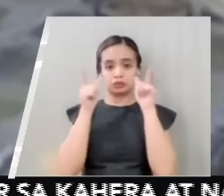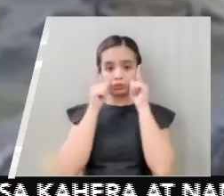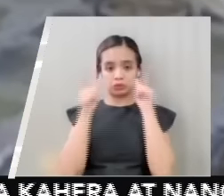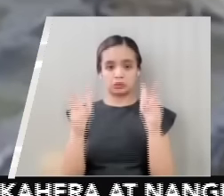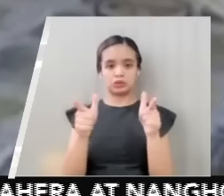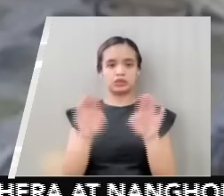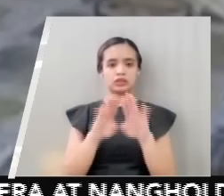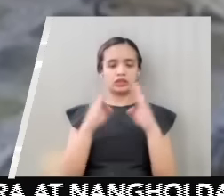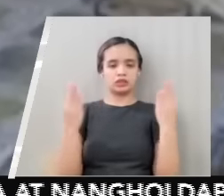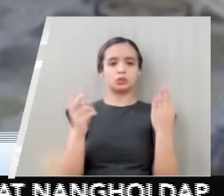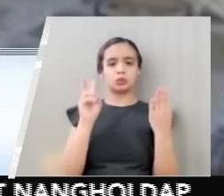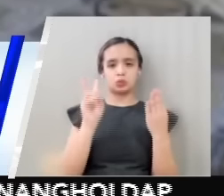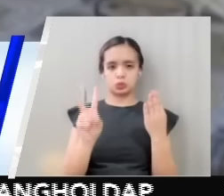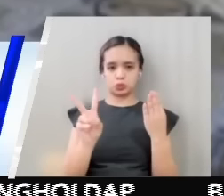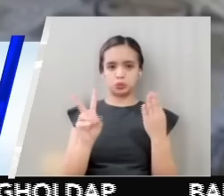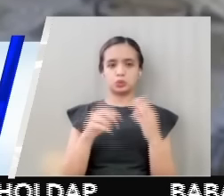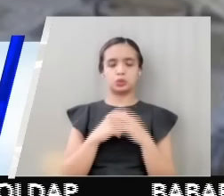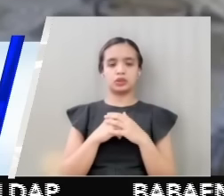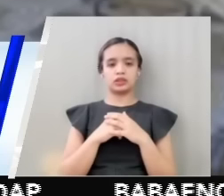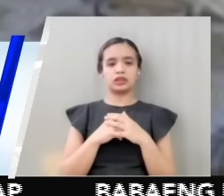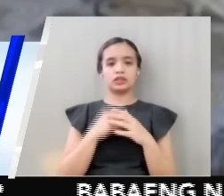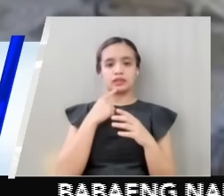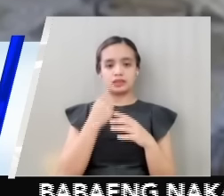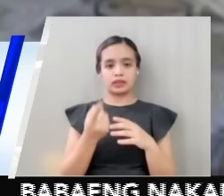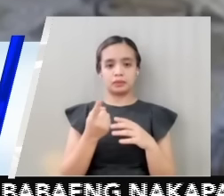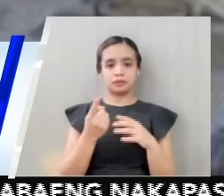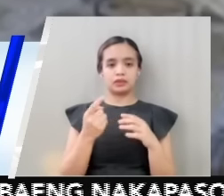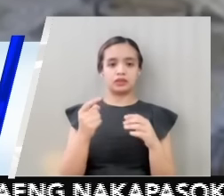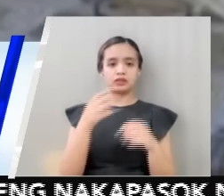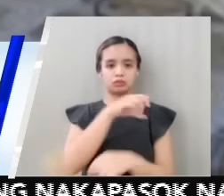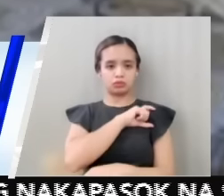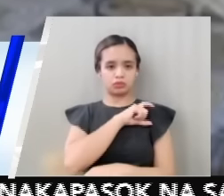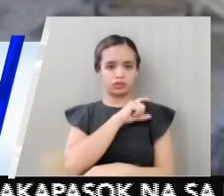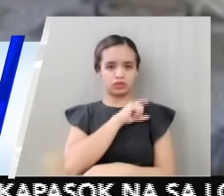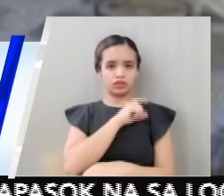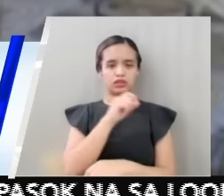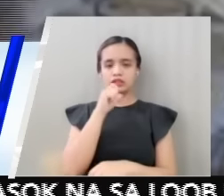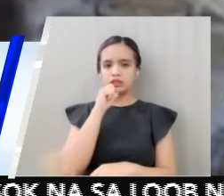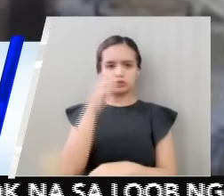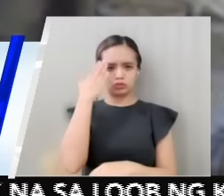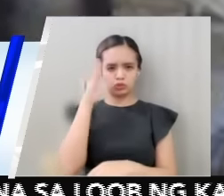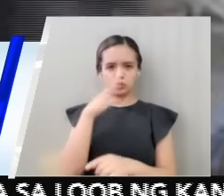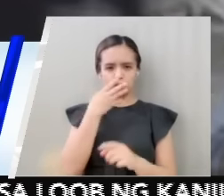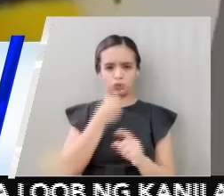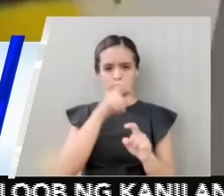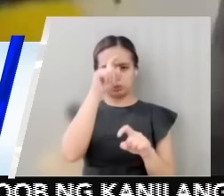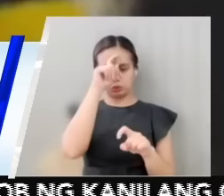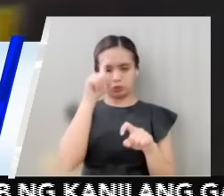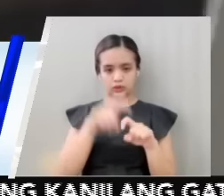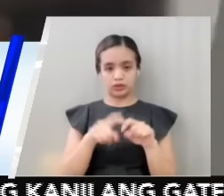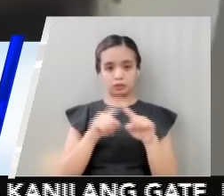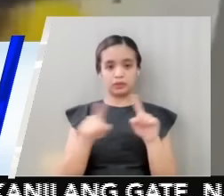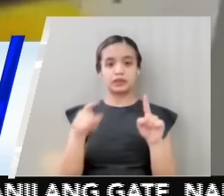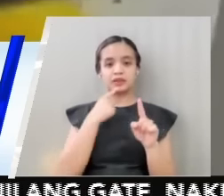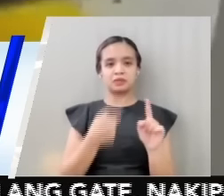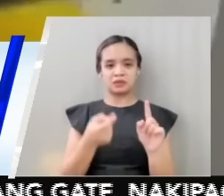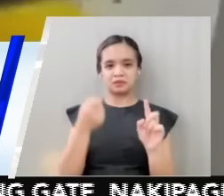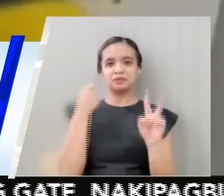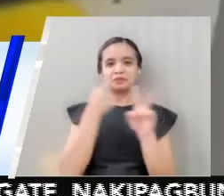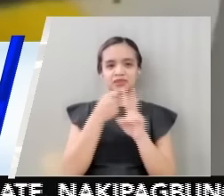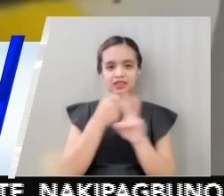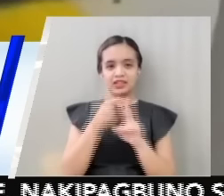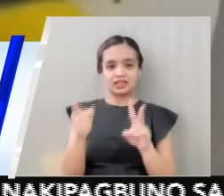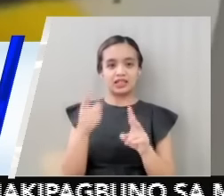bukas. Ayon sa pulisya, hindi kilala ng mga tenant ang lalaki. Sabi naman ng mga biktima, nasa unit sila ng mga oras na